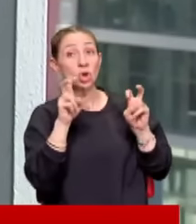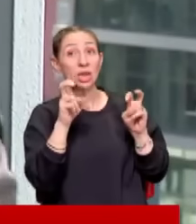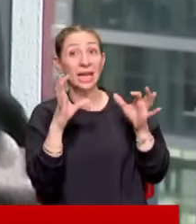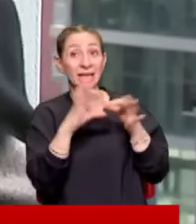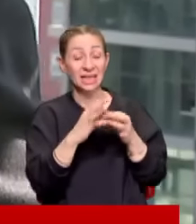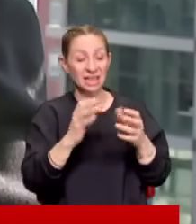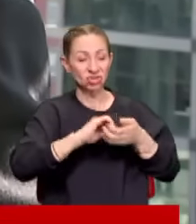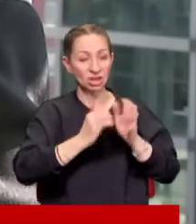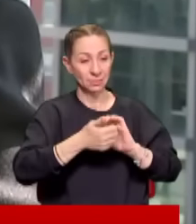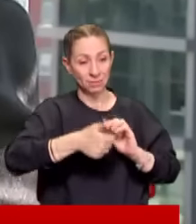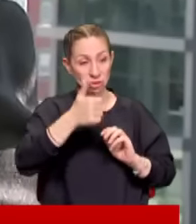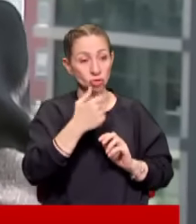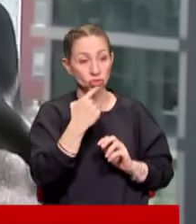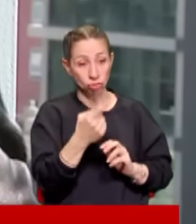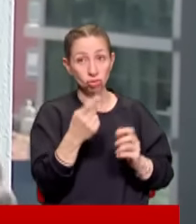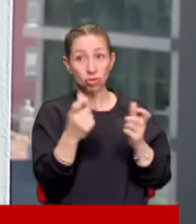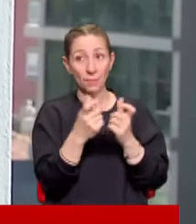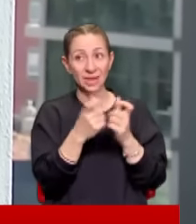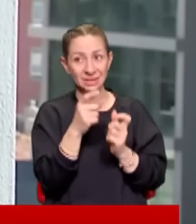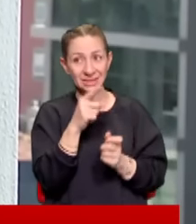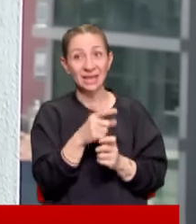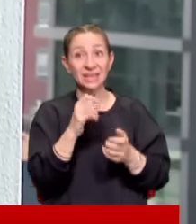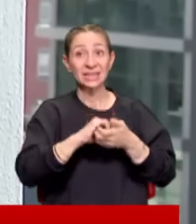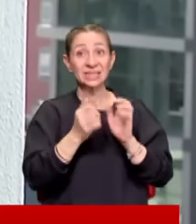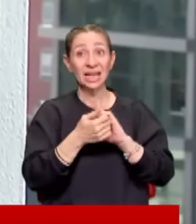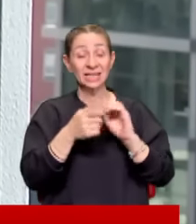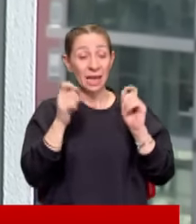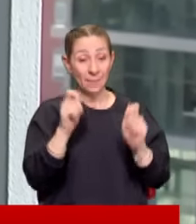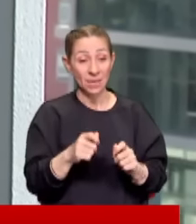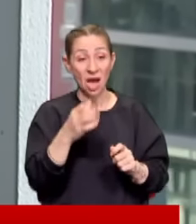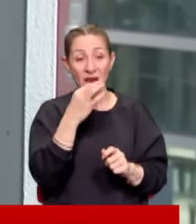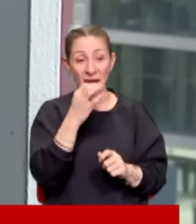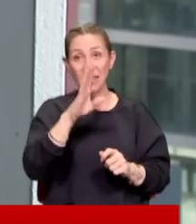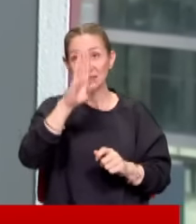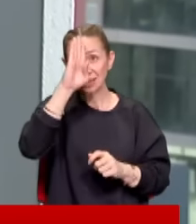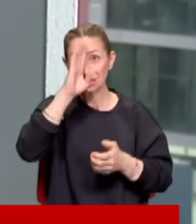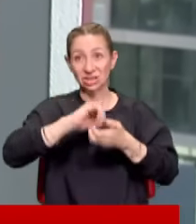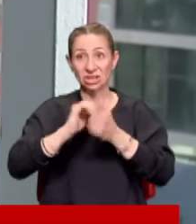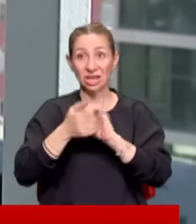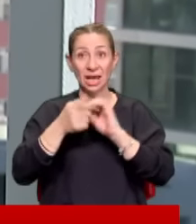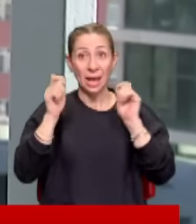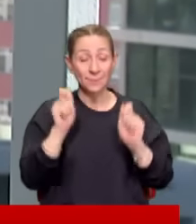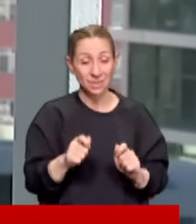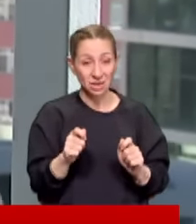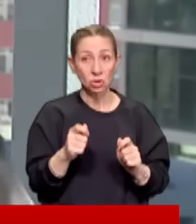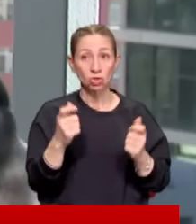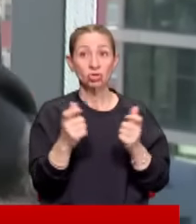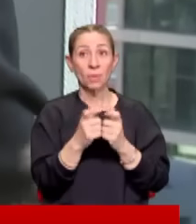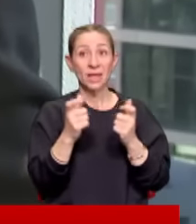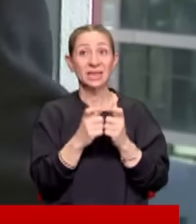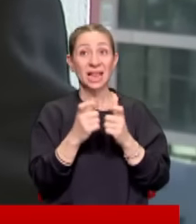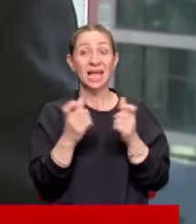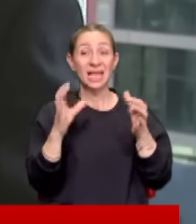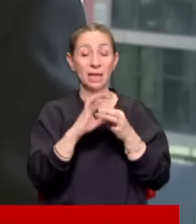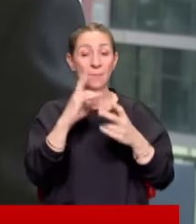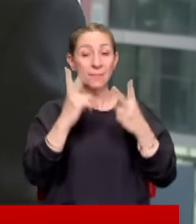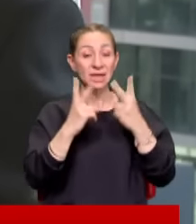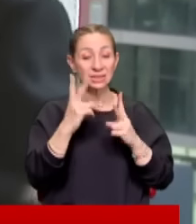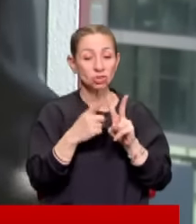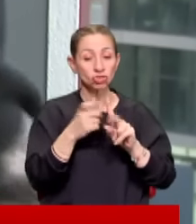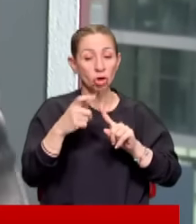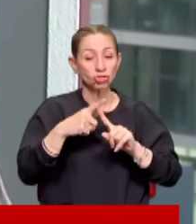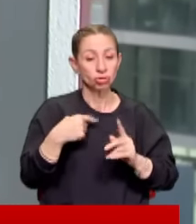teşkilat başkanlığı söz konusu toplantıda teşkilatlarla yaptığı, Ankara ve İstanbul teşkilatlarıyla yaptıkları toplantılara ilişkin bir takım